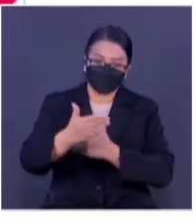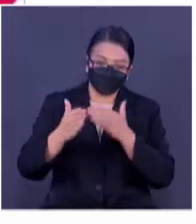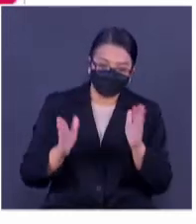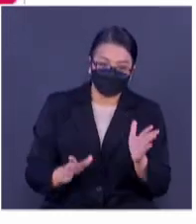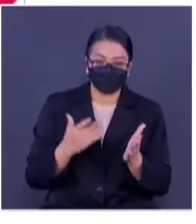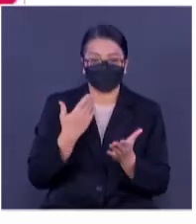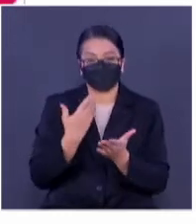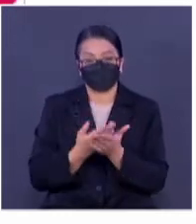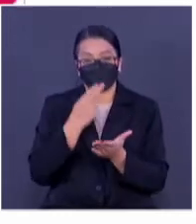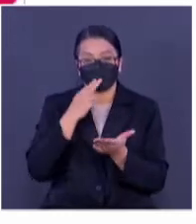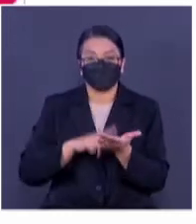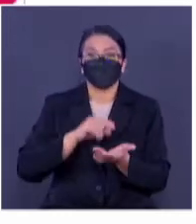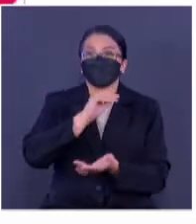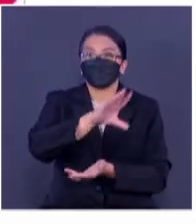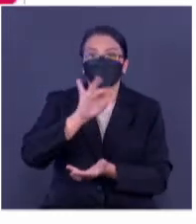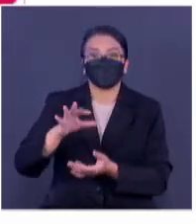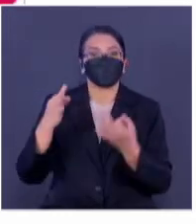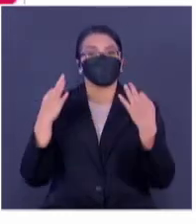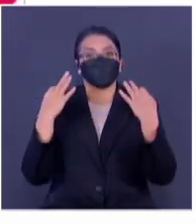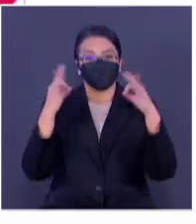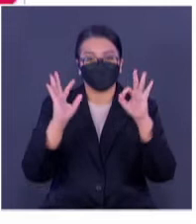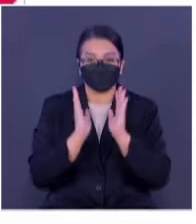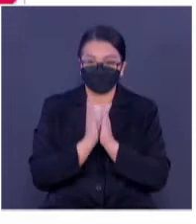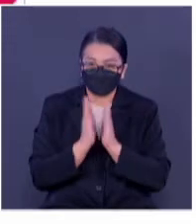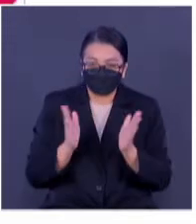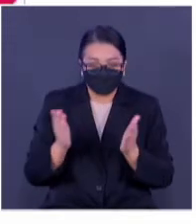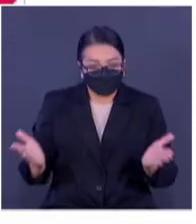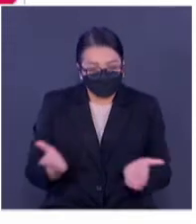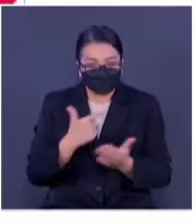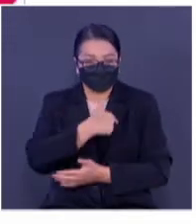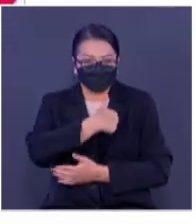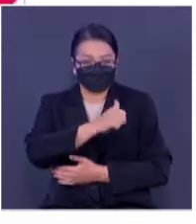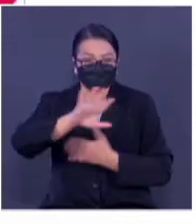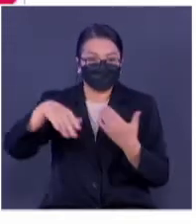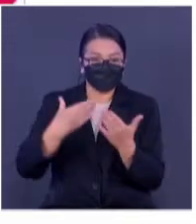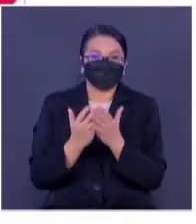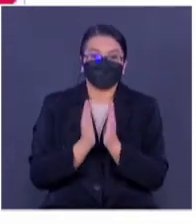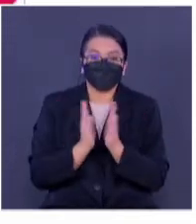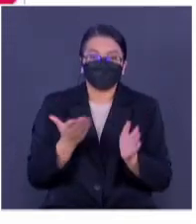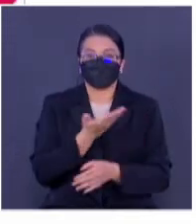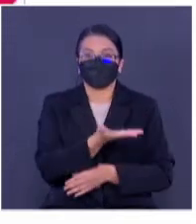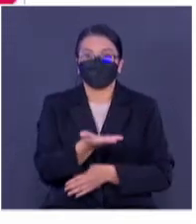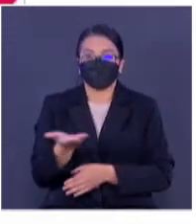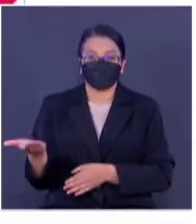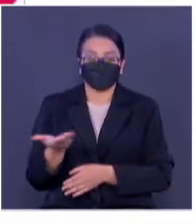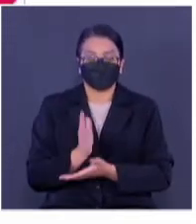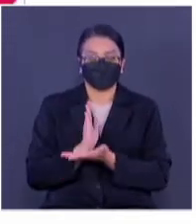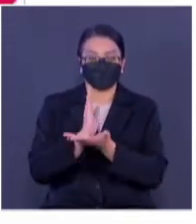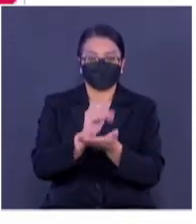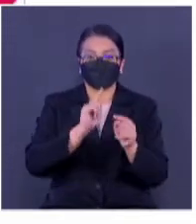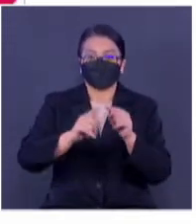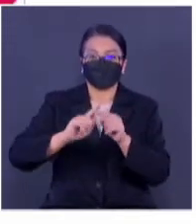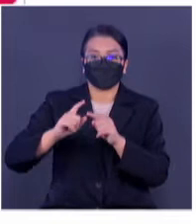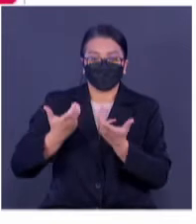ไม่คิดค่าใช้จ่ายเลยครับแม้แต่บาทเดียวขอบคุณผู้สนับสนุนใจดีทุกท่านขอบคุณพันธมิตรทุกท่านที่ร่วมกัน